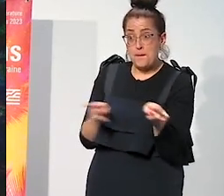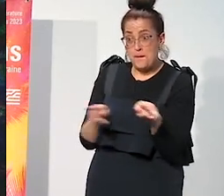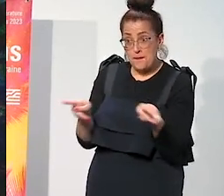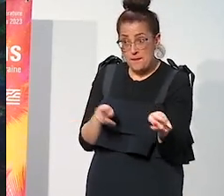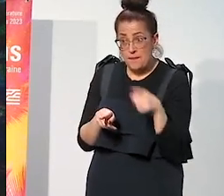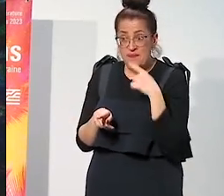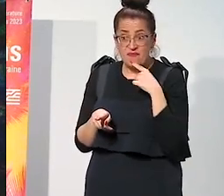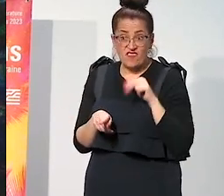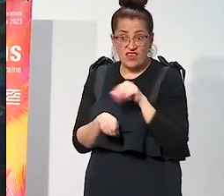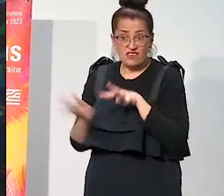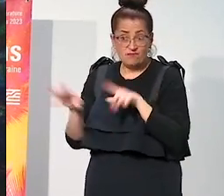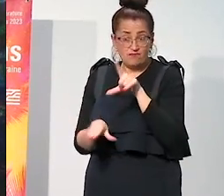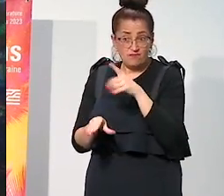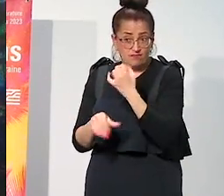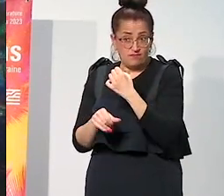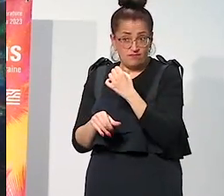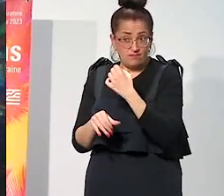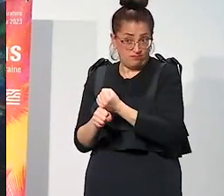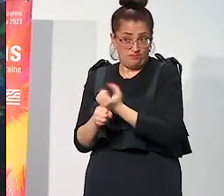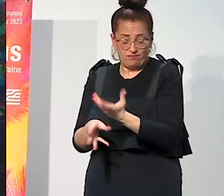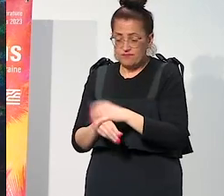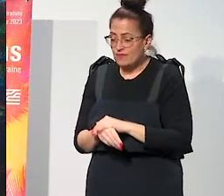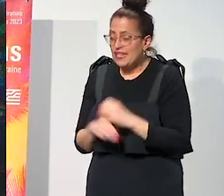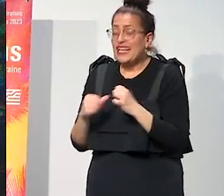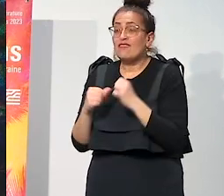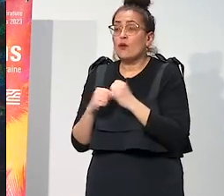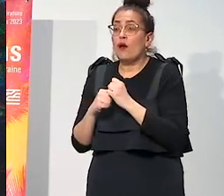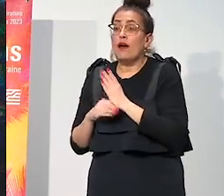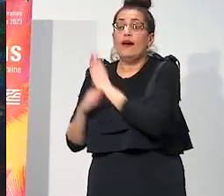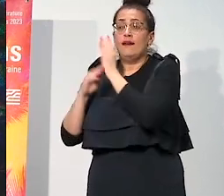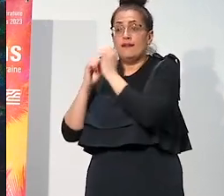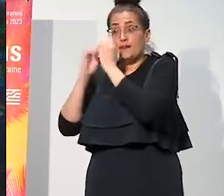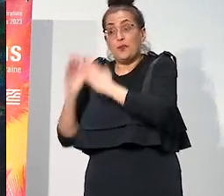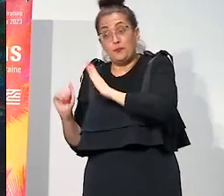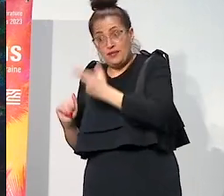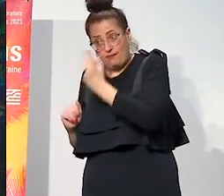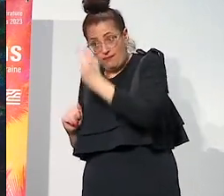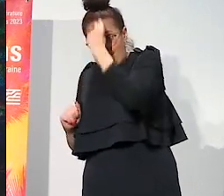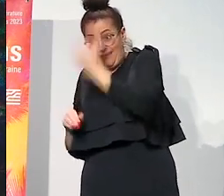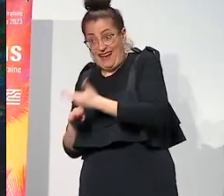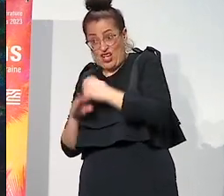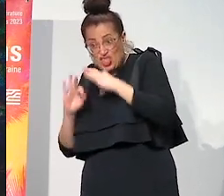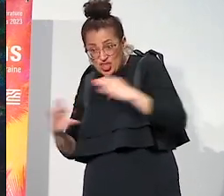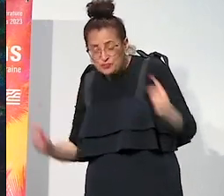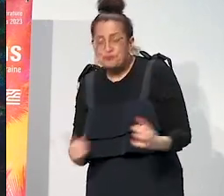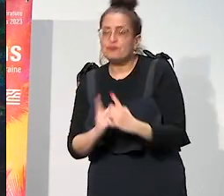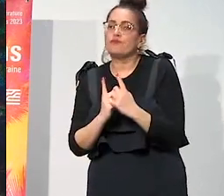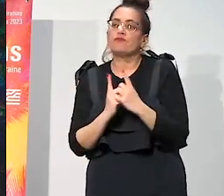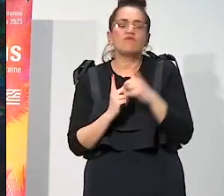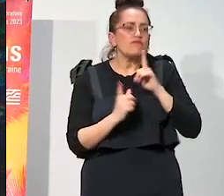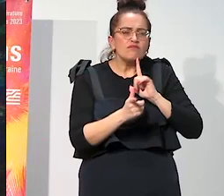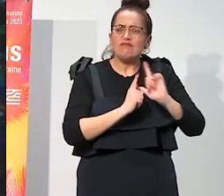partent en se cacher dans l'annexe. Et quand j'ai parlé avec Laurine Nussbaum, vraiment